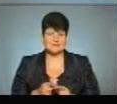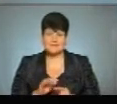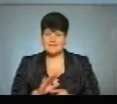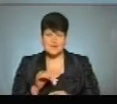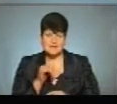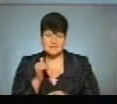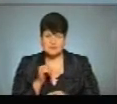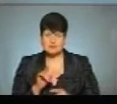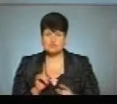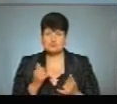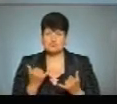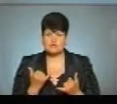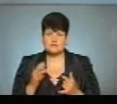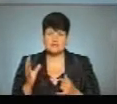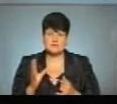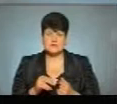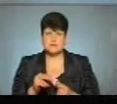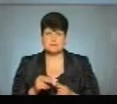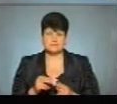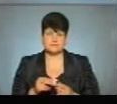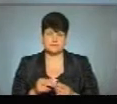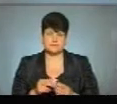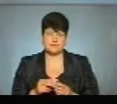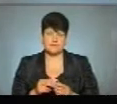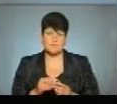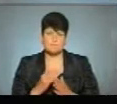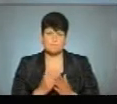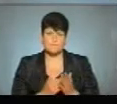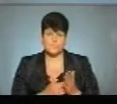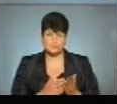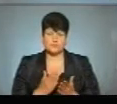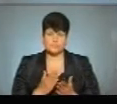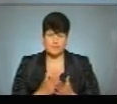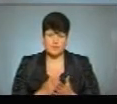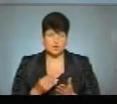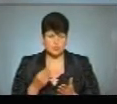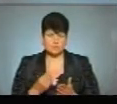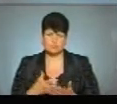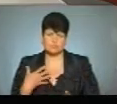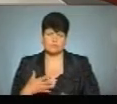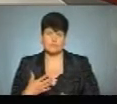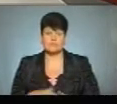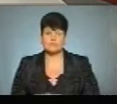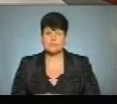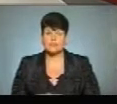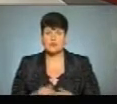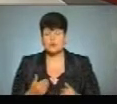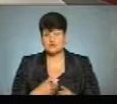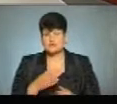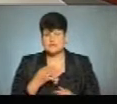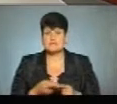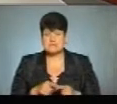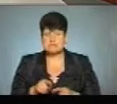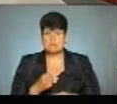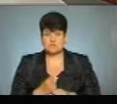що сьогодні всі IT-продукти, які потрібні і для органів місцевого самоврядування, є доволі дороговартісними. А хочу сказати, що ми над цим